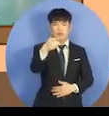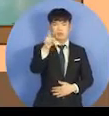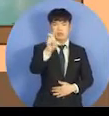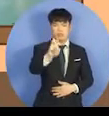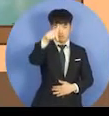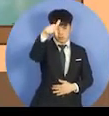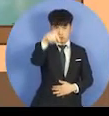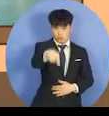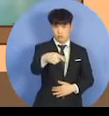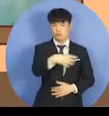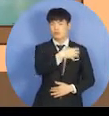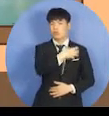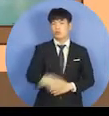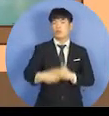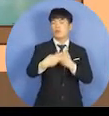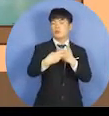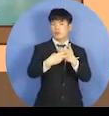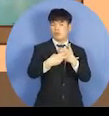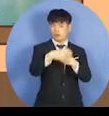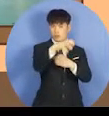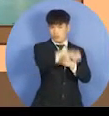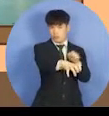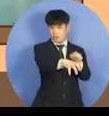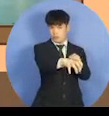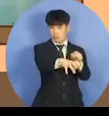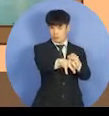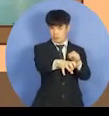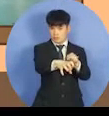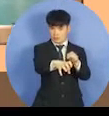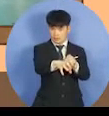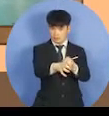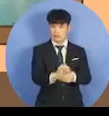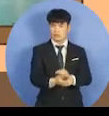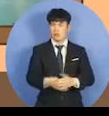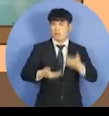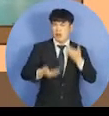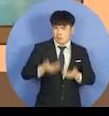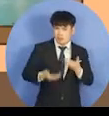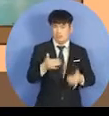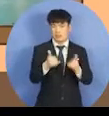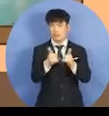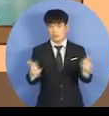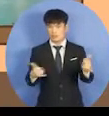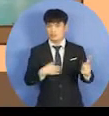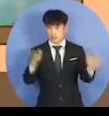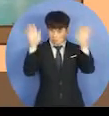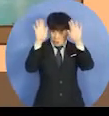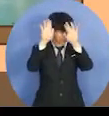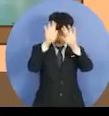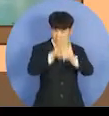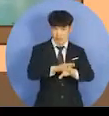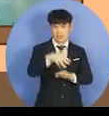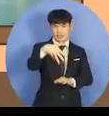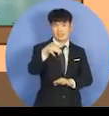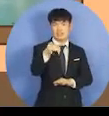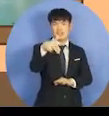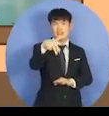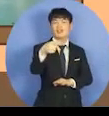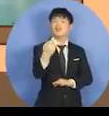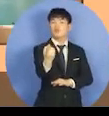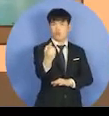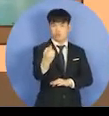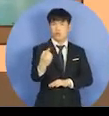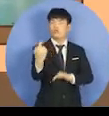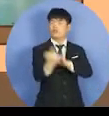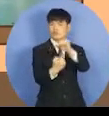천안시 동남구 보건소는 시민과 함께하는 야간 건강체조를 운영합니다. 바쁜 현대인들이 건강한 삶을 지속할 수 있도록